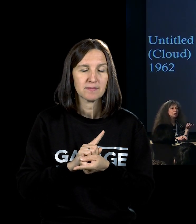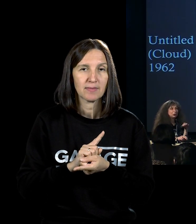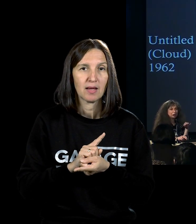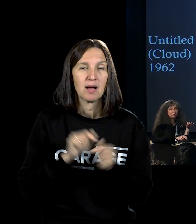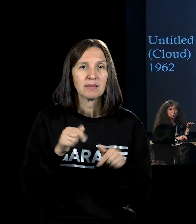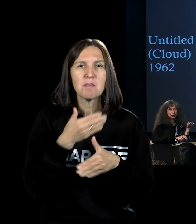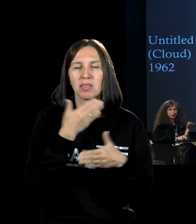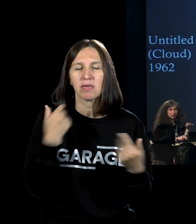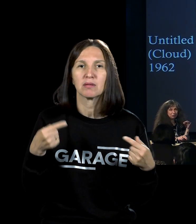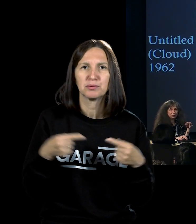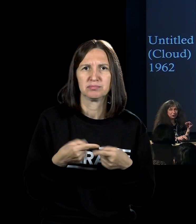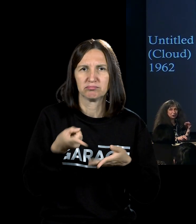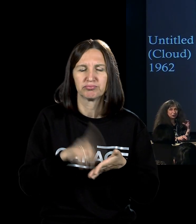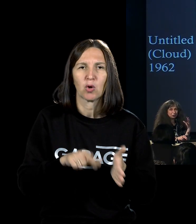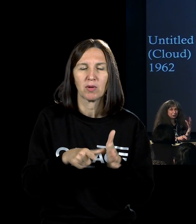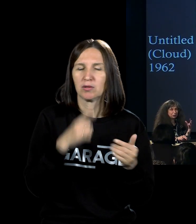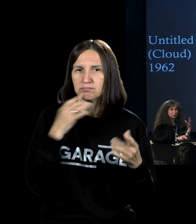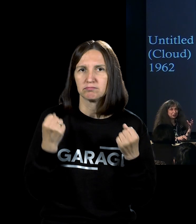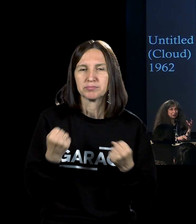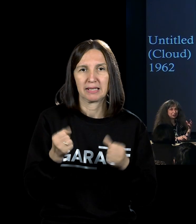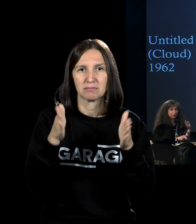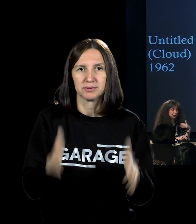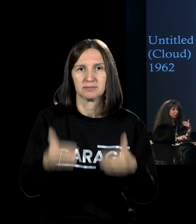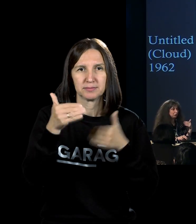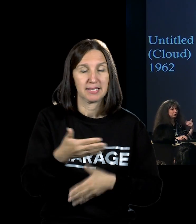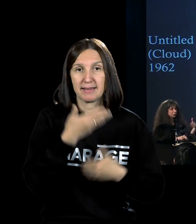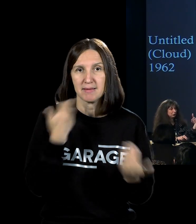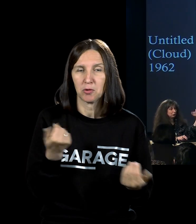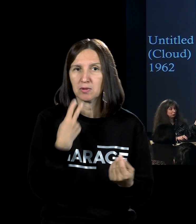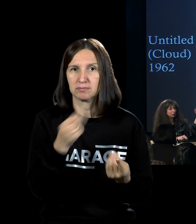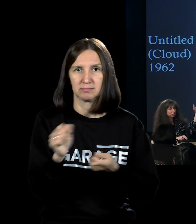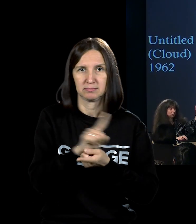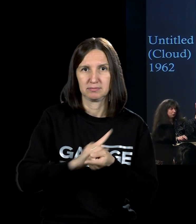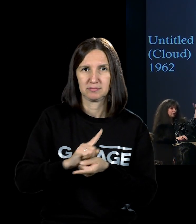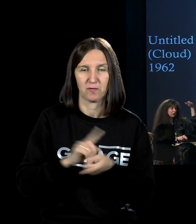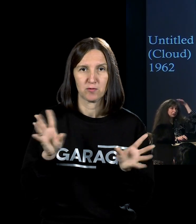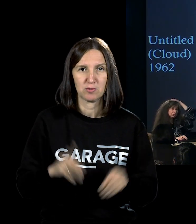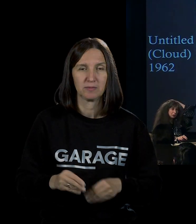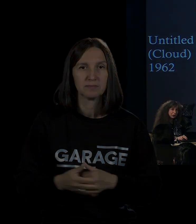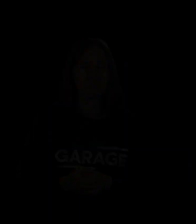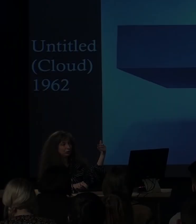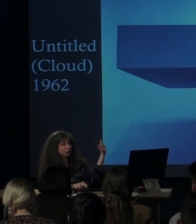в которых нету той надежности, да, геометрической, которая есть в минималистских работах.